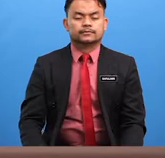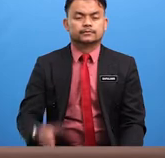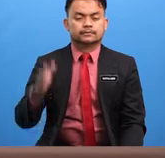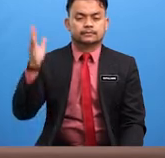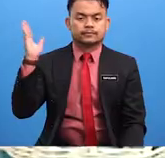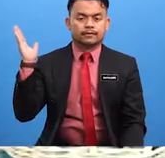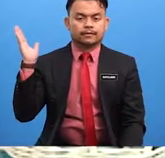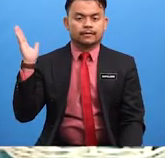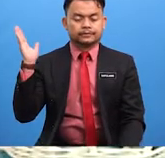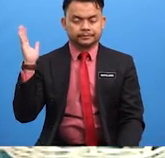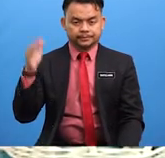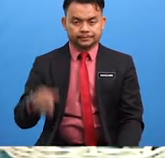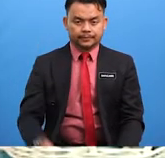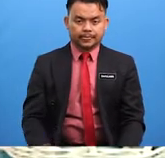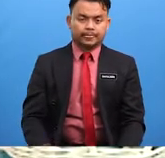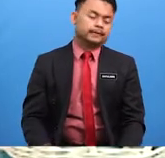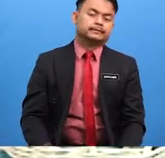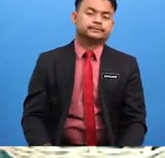penyembur air,